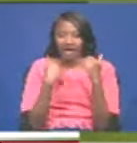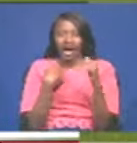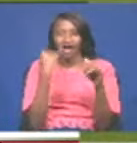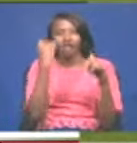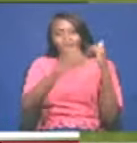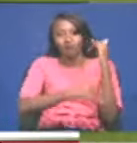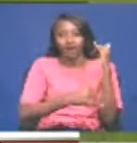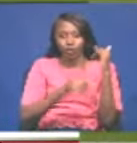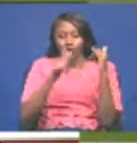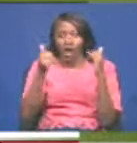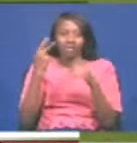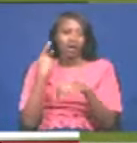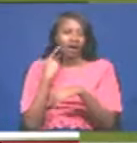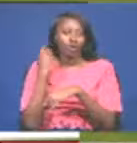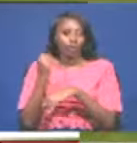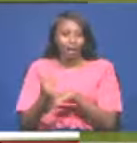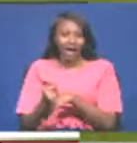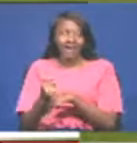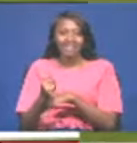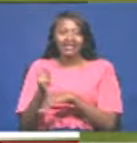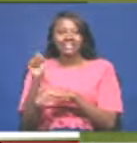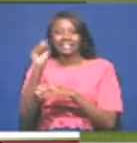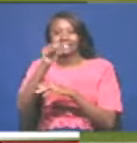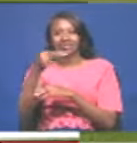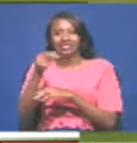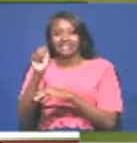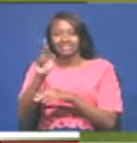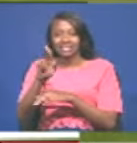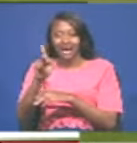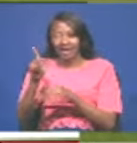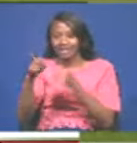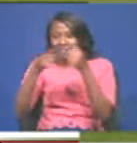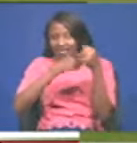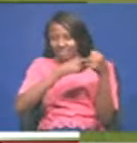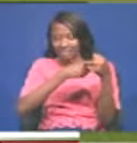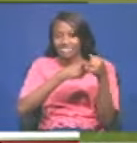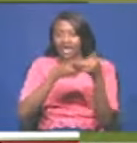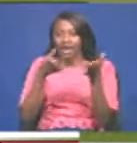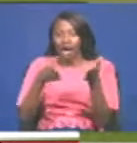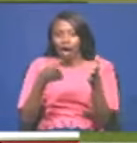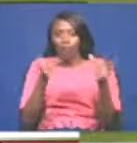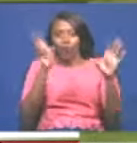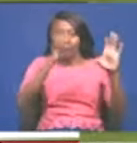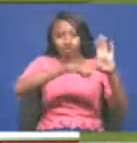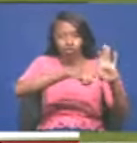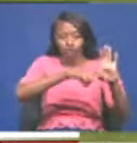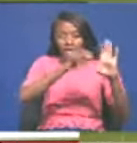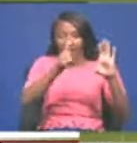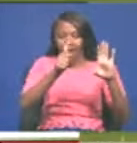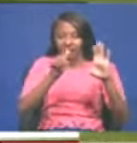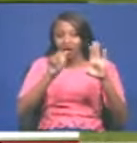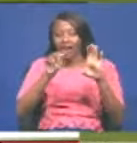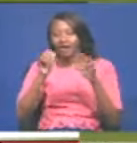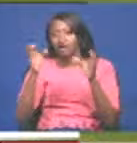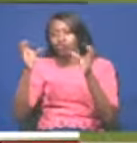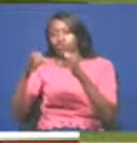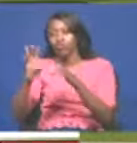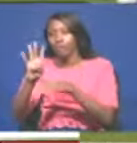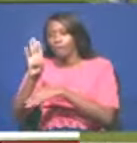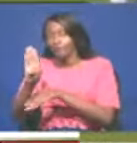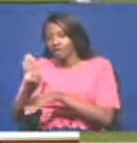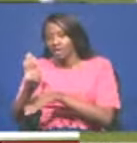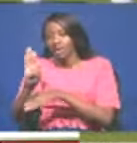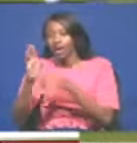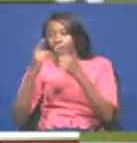Kariobangi Sharks. Bidco iliyo na alama 6 itajiunga na City Stars ambayo ilishinda Ulinzi Stars kundini B. Timu ya Kenya Police FC